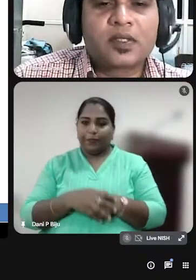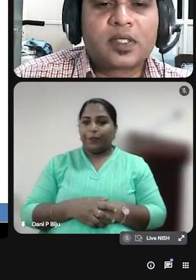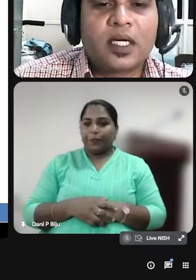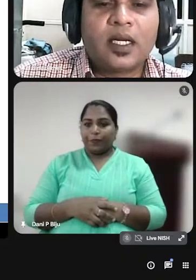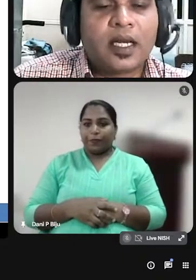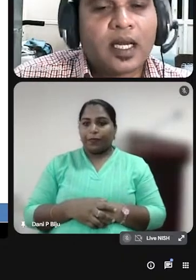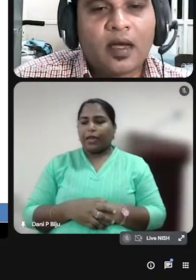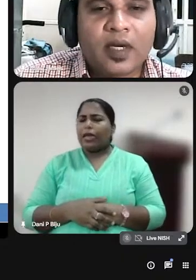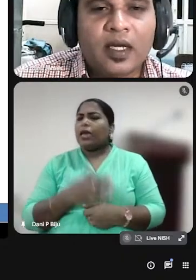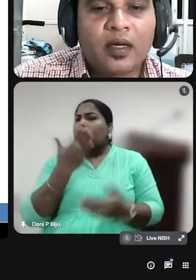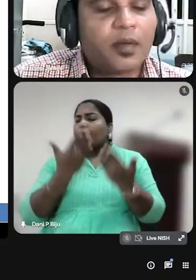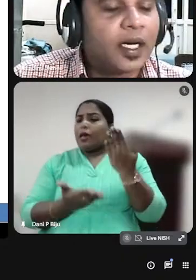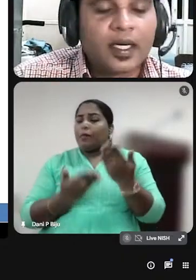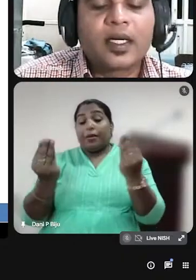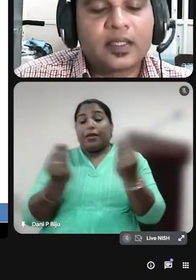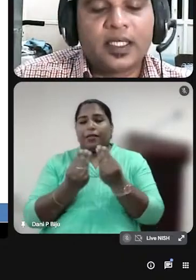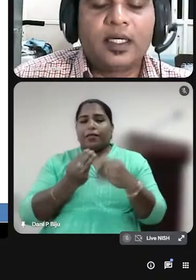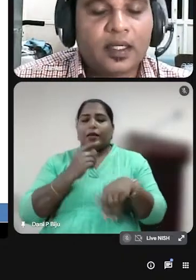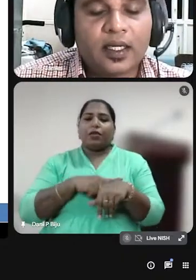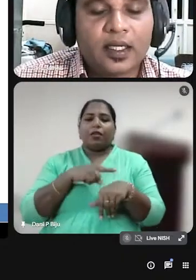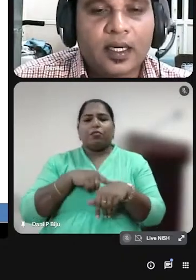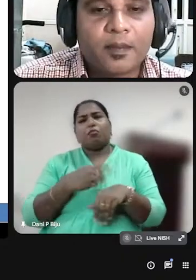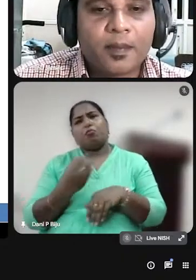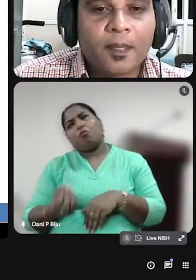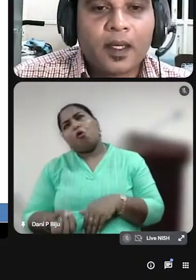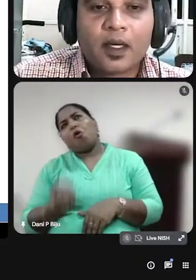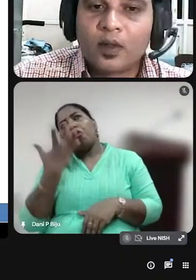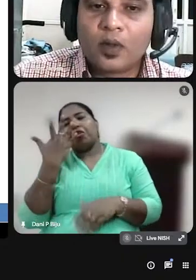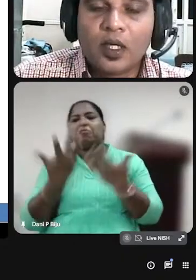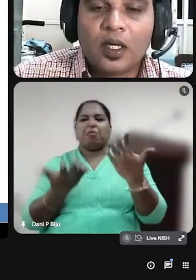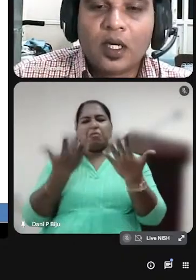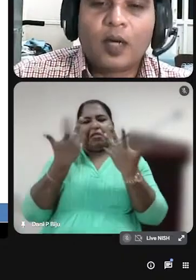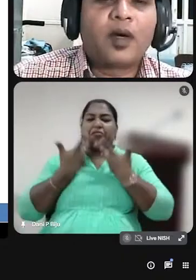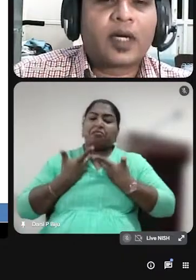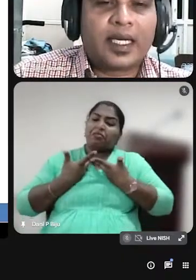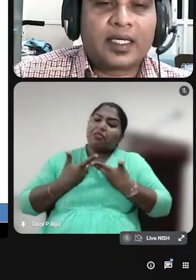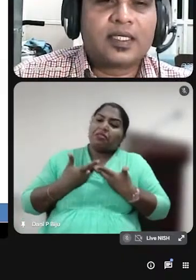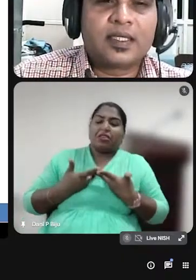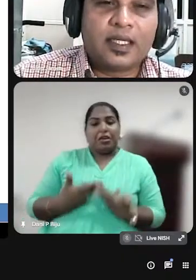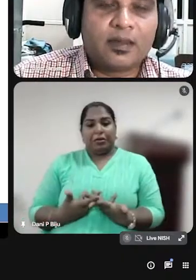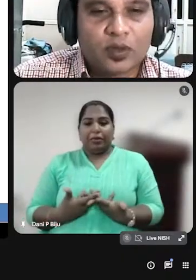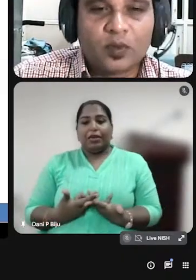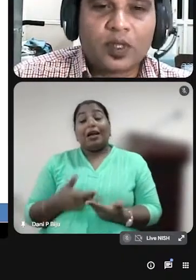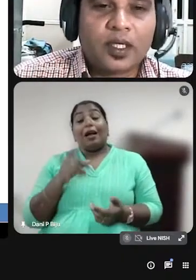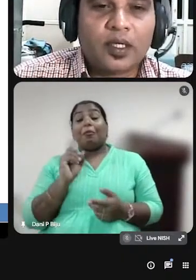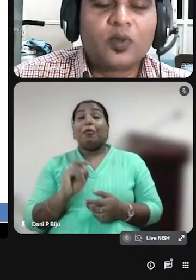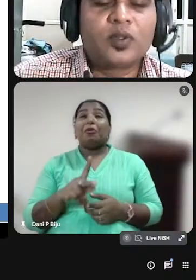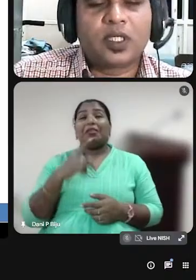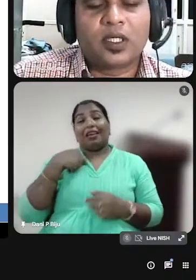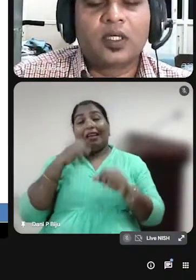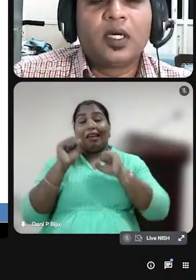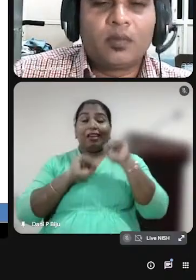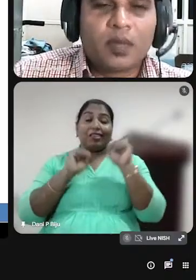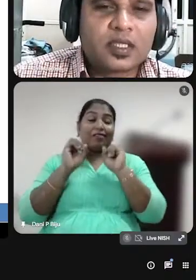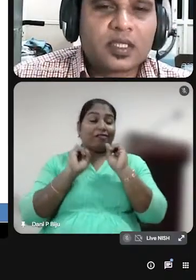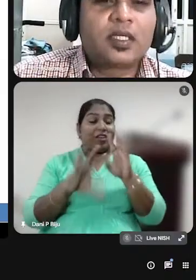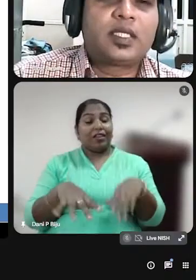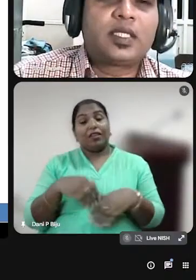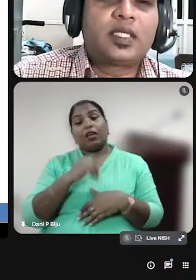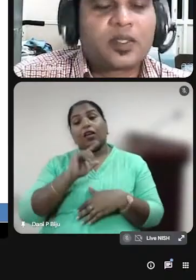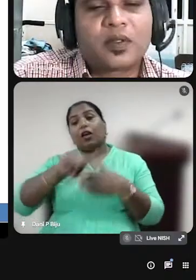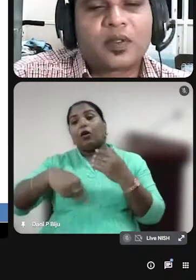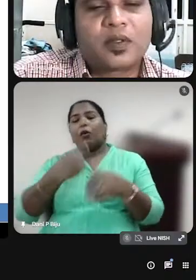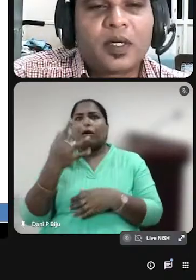ചില ദിവസങ്ങളിൽ രാവിലെ ഭയങ്കര ക്ഷീണിതനായിരിക്കാം രോഗി, അപ്പൊ അവർക്ക് എക്സസൈസ് ചെയ്യാൻ ബുദ്ധിമുട്ടായിരിക്കും. ഉച്ചയ്ക്ക്